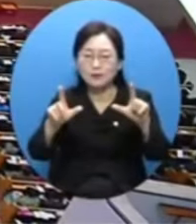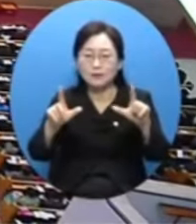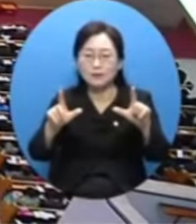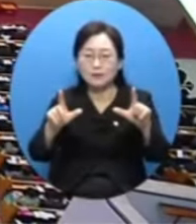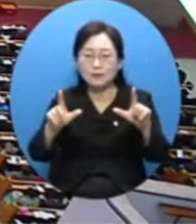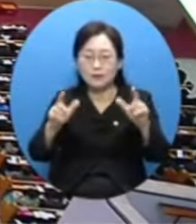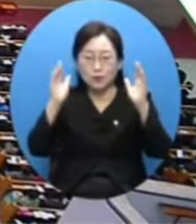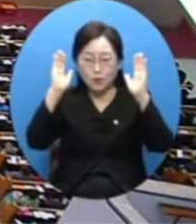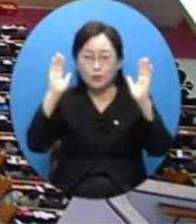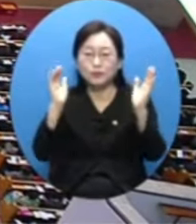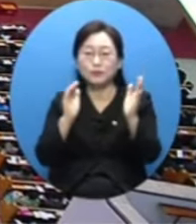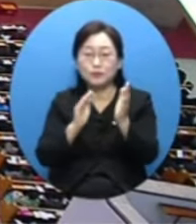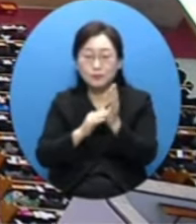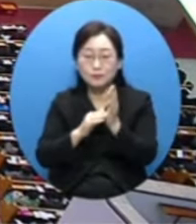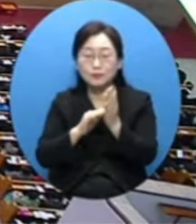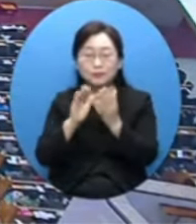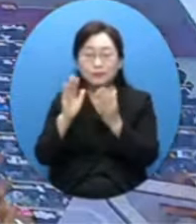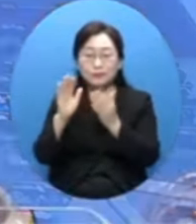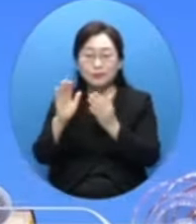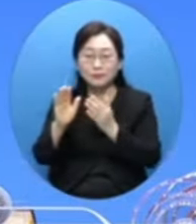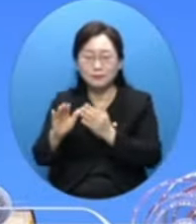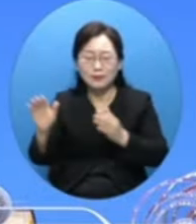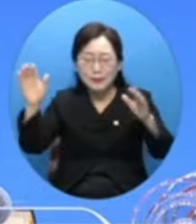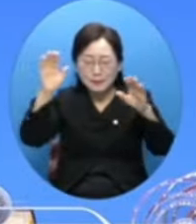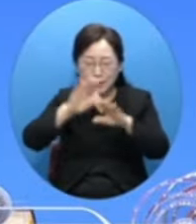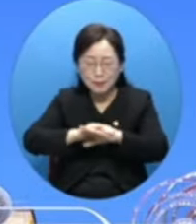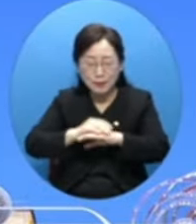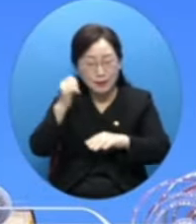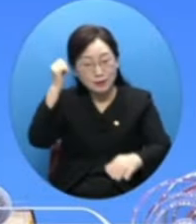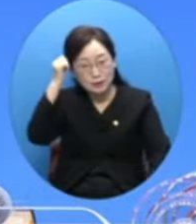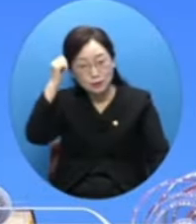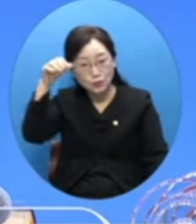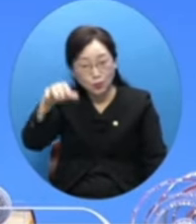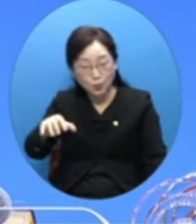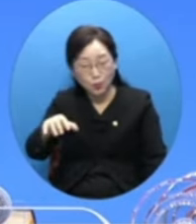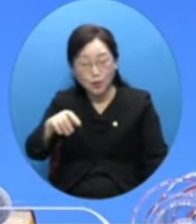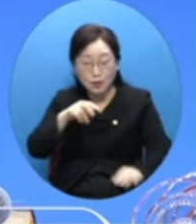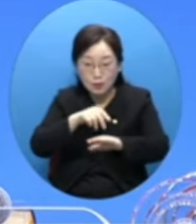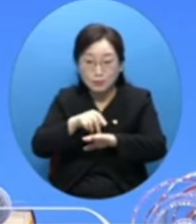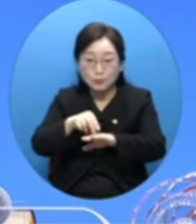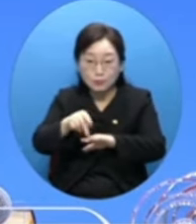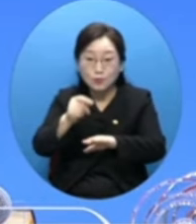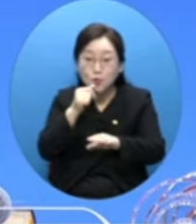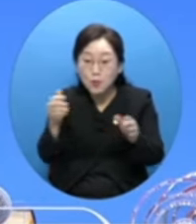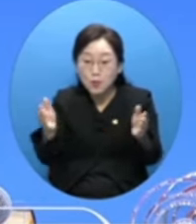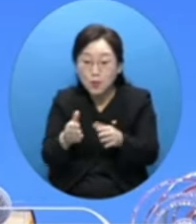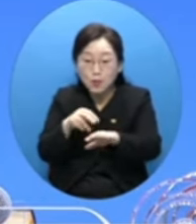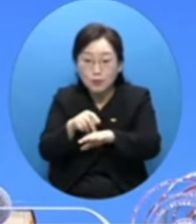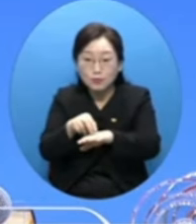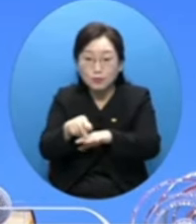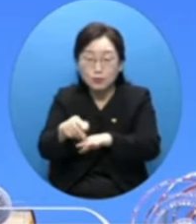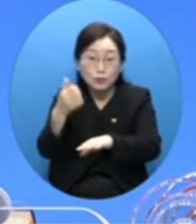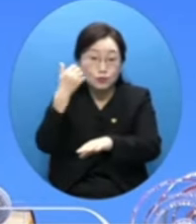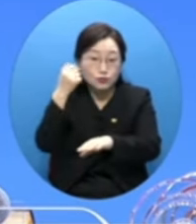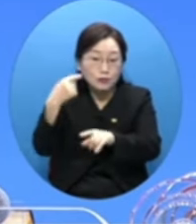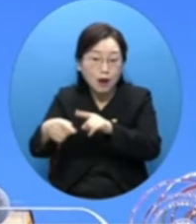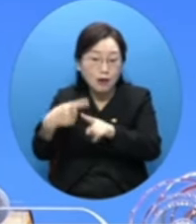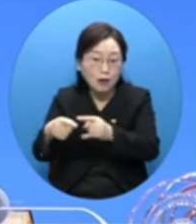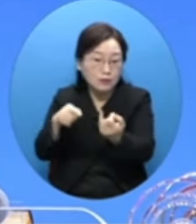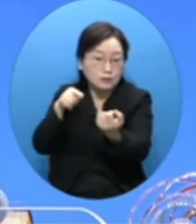수업을 마치고 밤에 기숙사로 가다가 골목에서 칼을 든 강도를